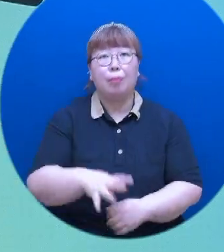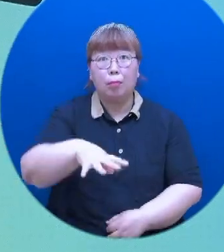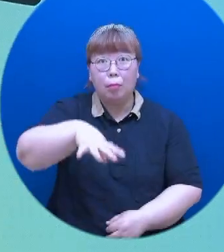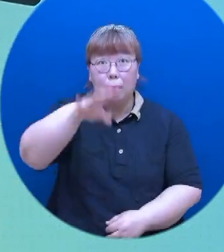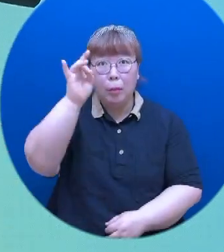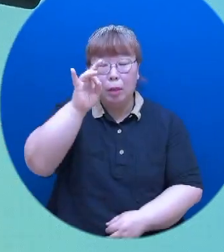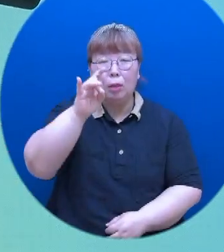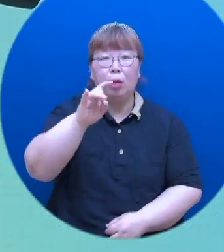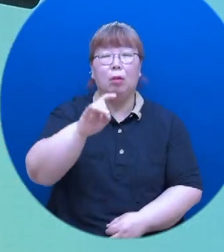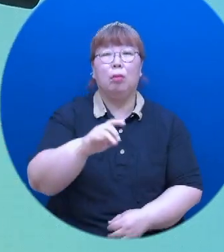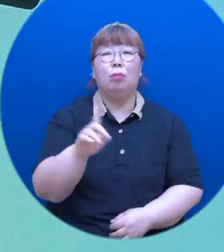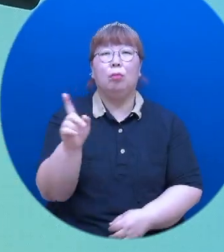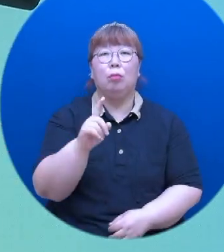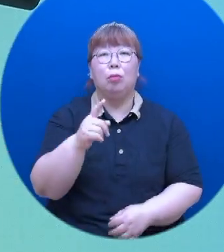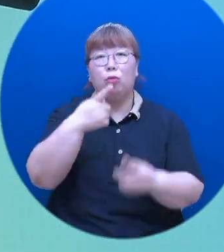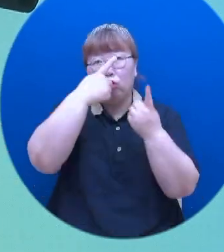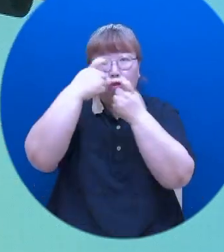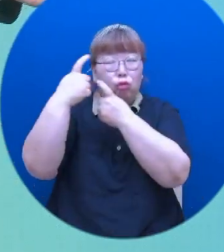뭐죠?